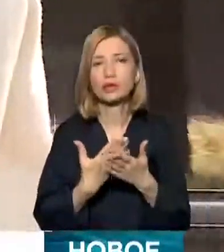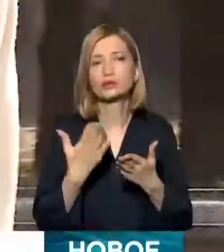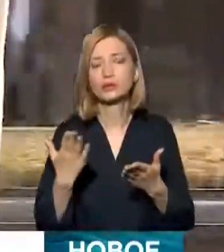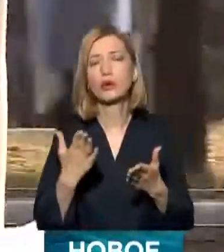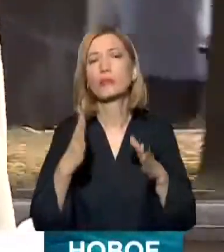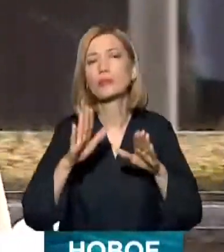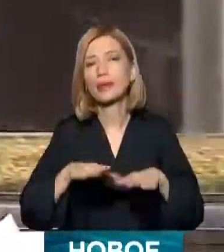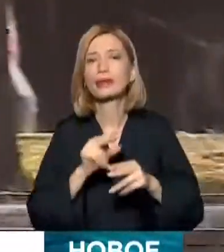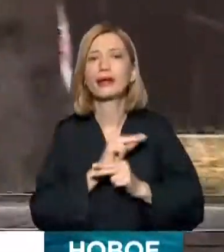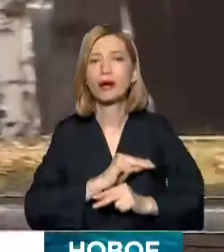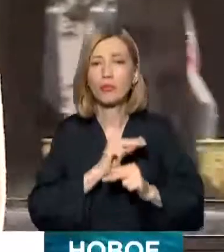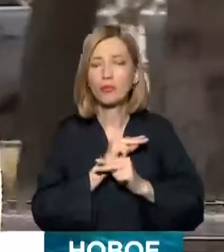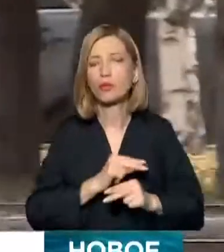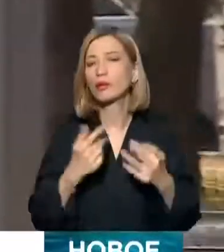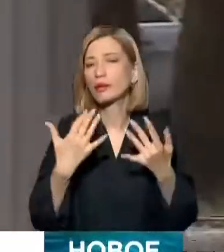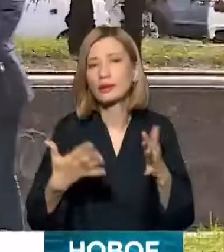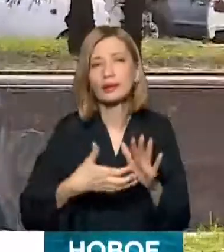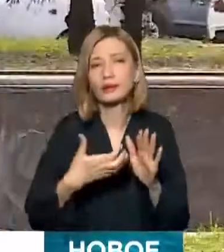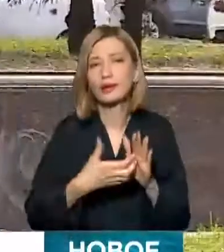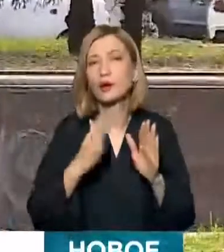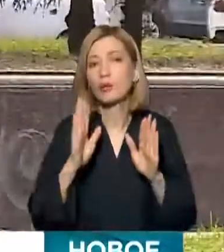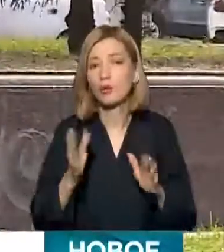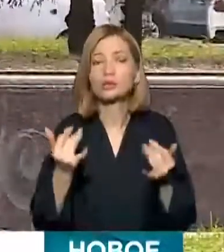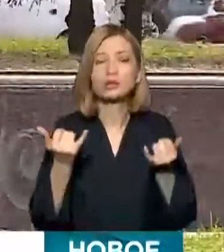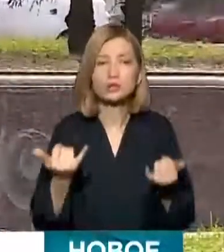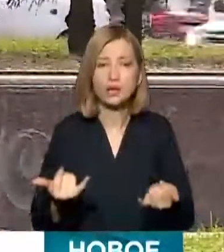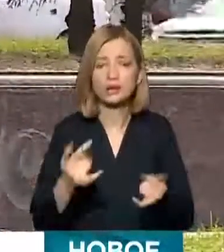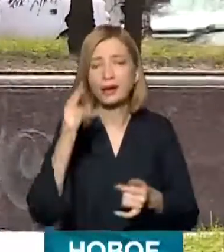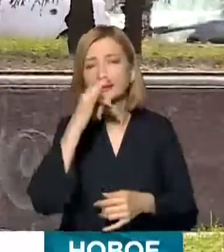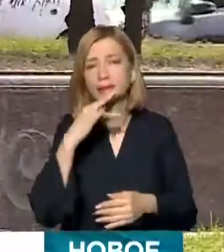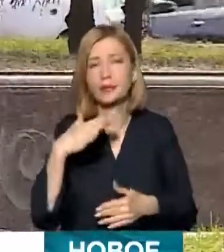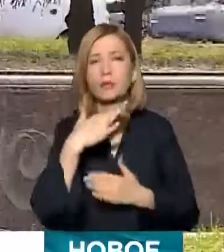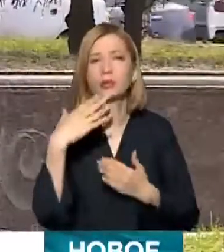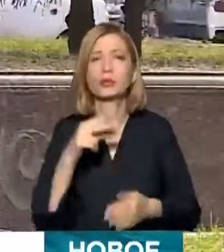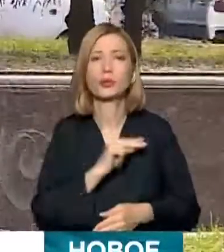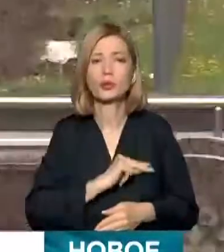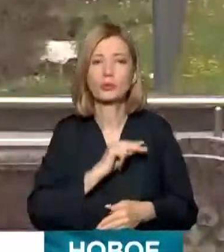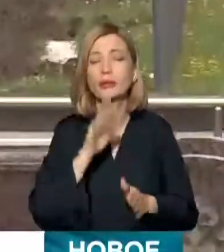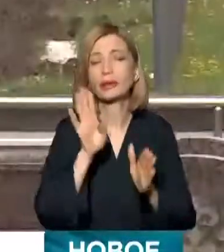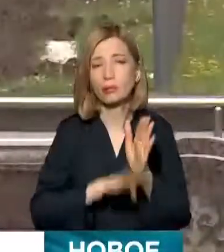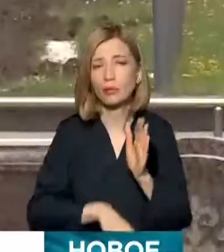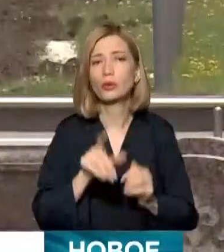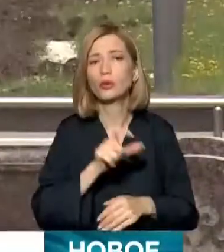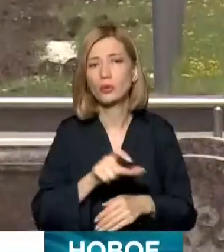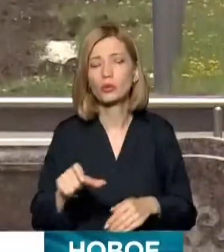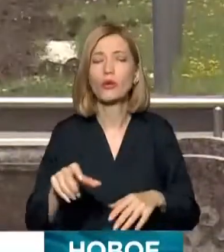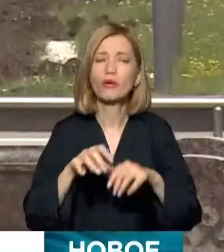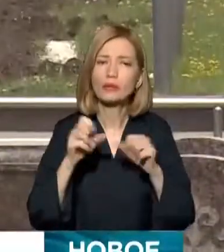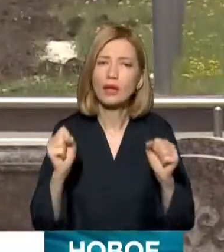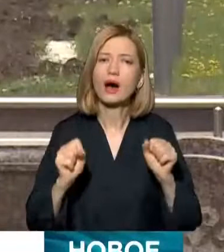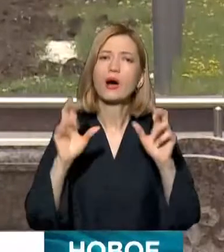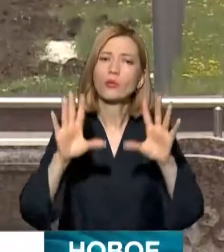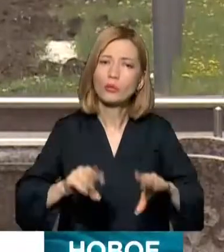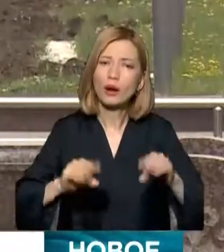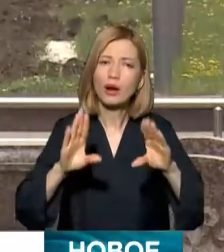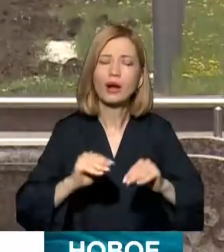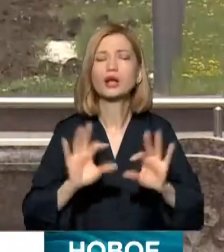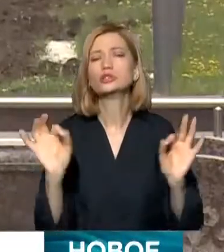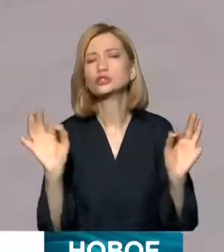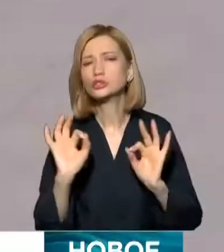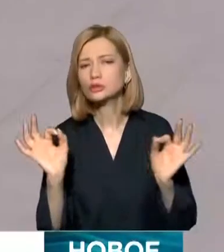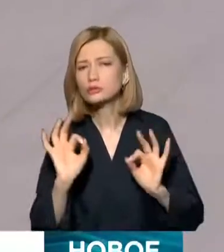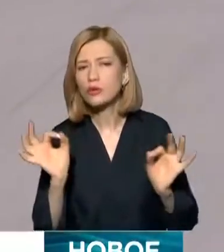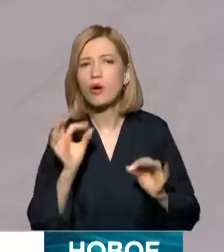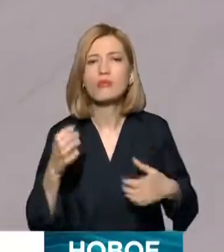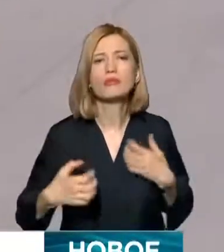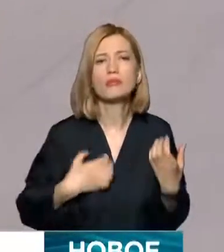дефицит рабочих мест, при том, что в Казахстане и так растет число безработных. В то же время власти успокаивают, что это не критично и никакой паники из